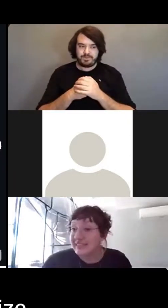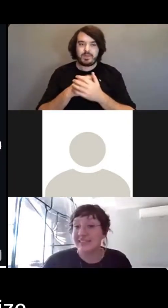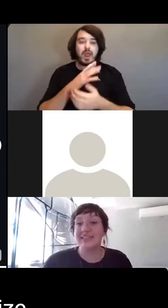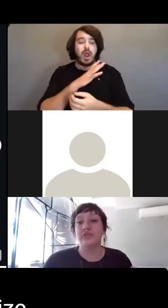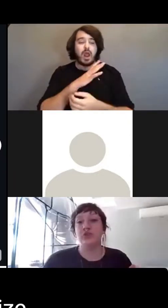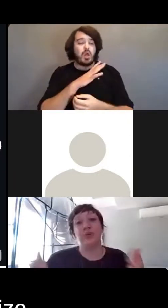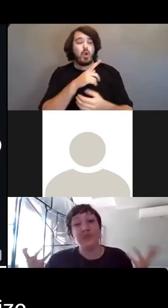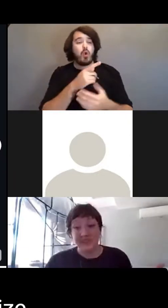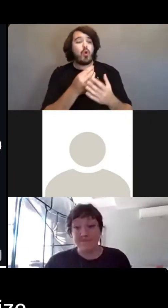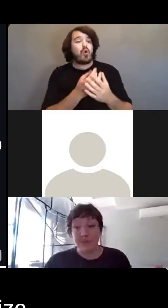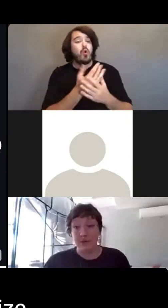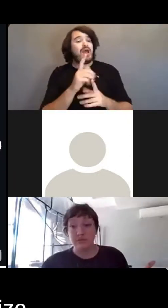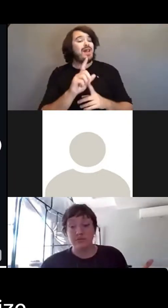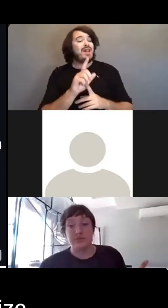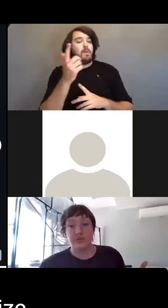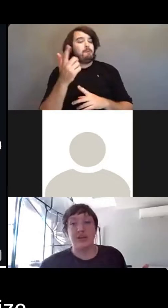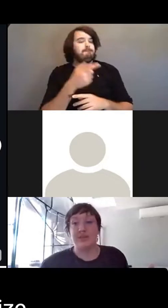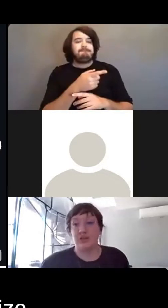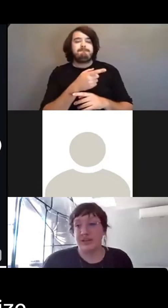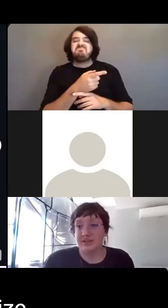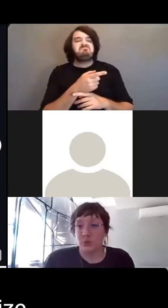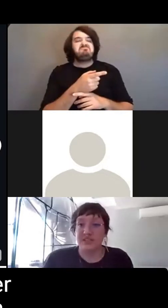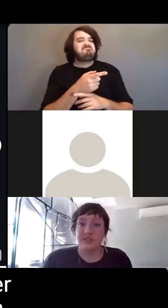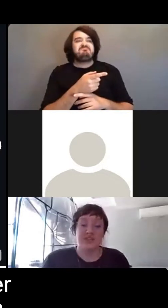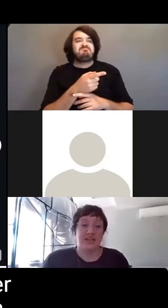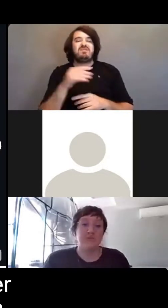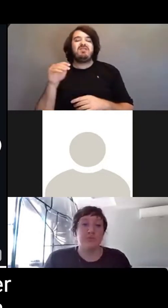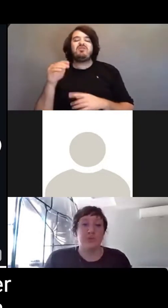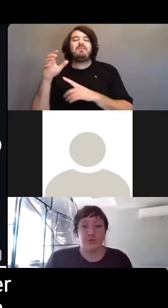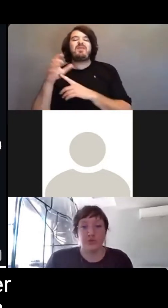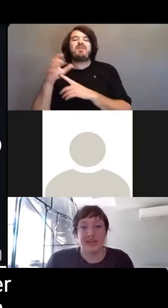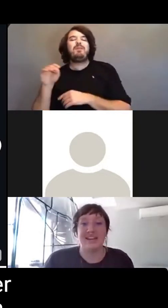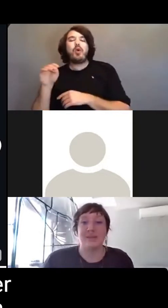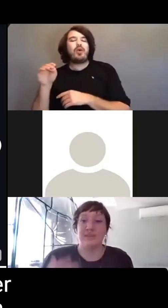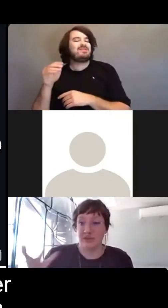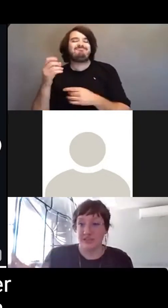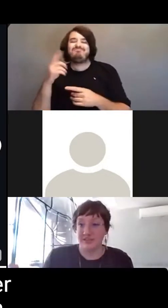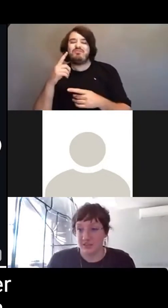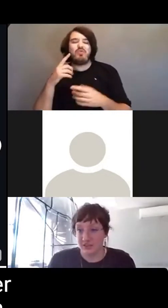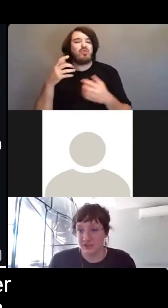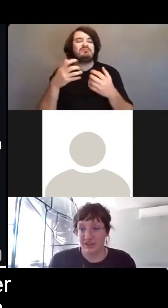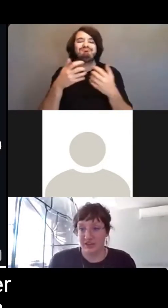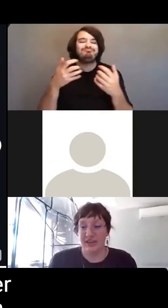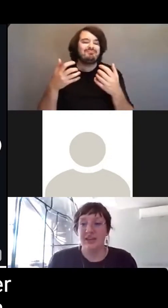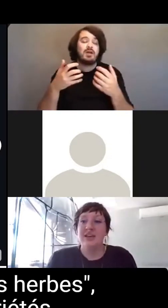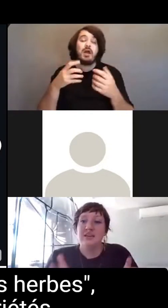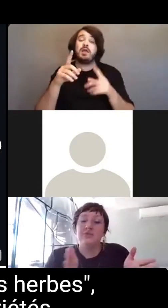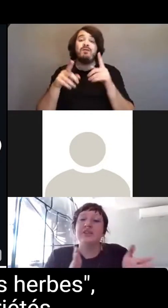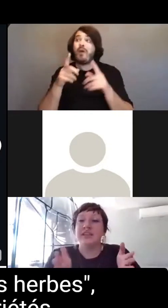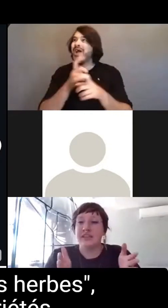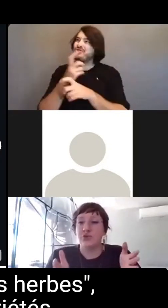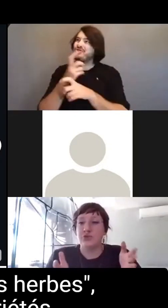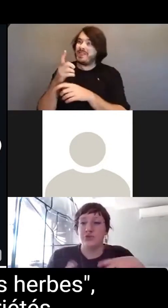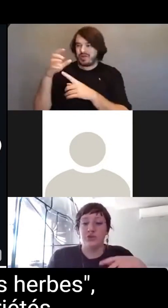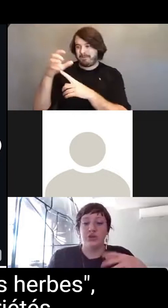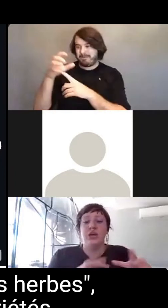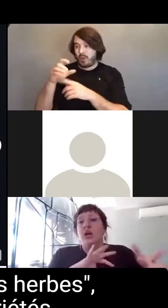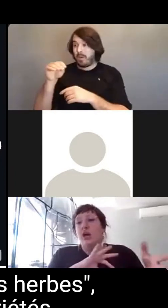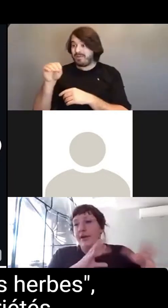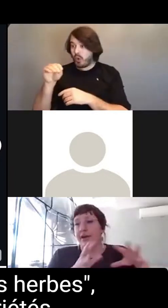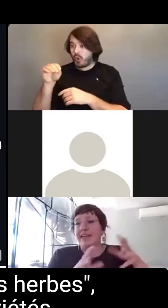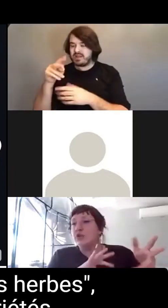légumes qui ne profitent pas de la mycorhize. Donc, si vous allez vous procurer de la mycorhize en centre-jardin, il va être écrit dessus,